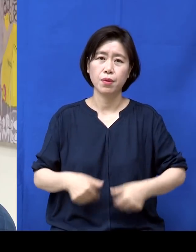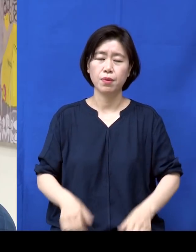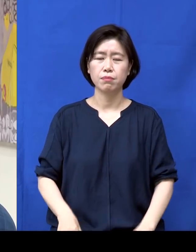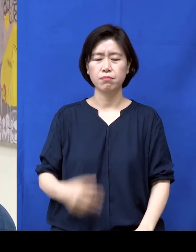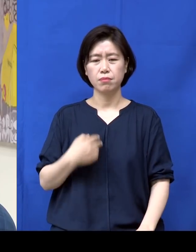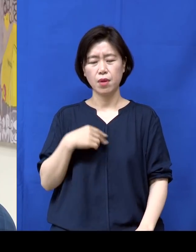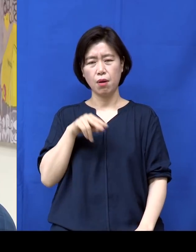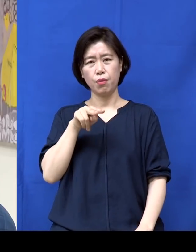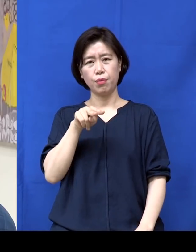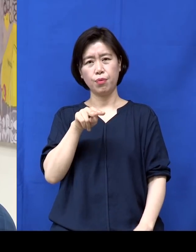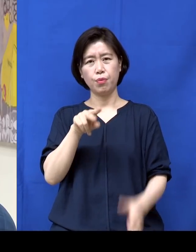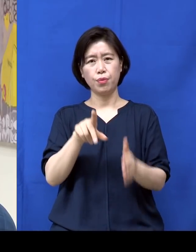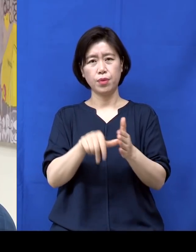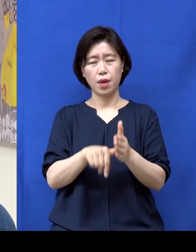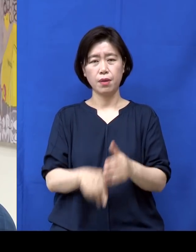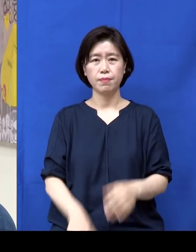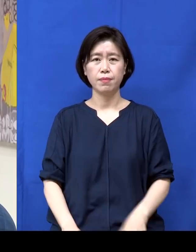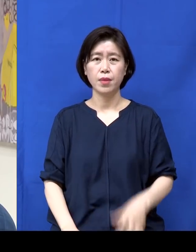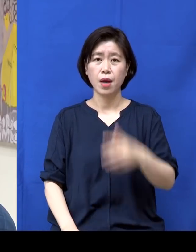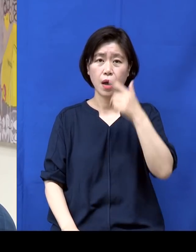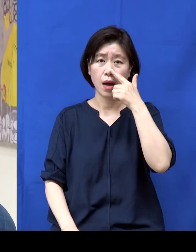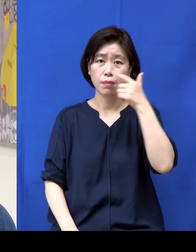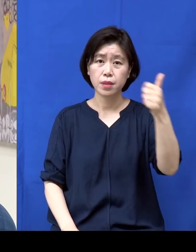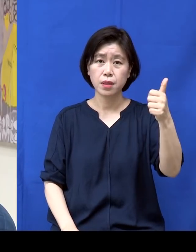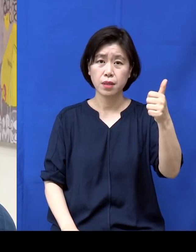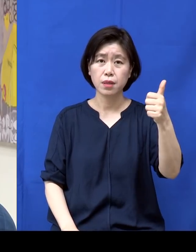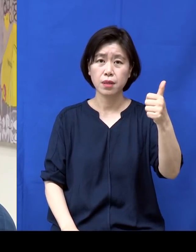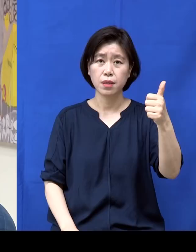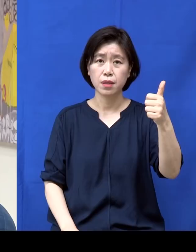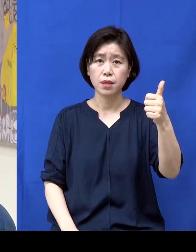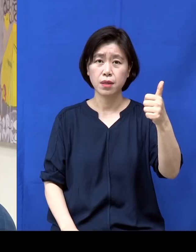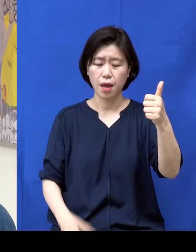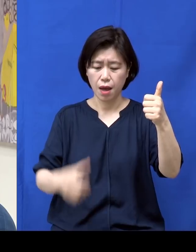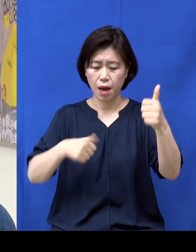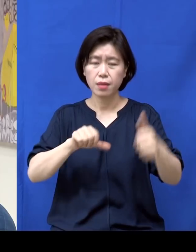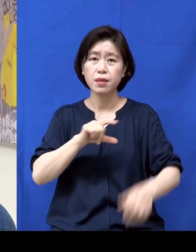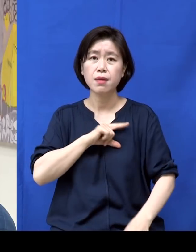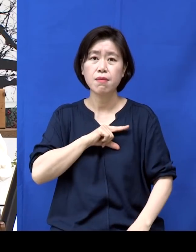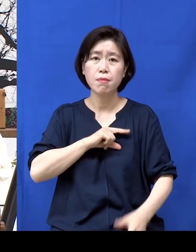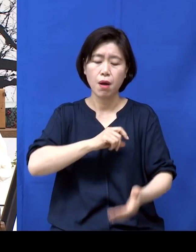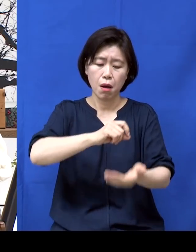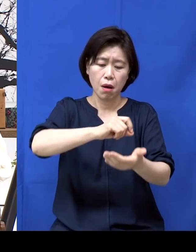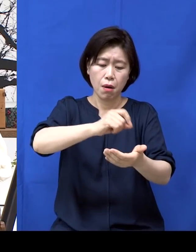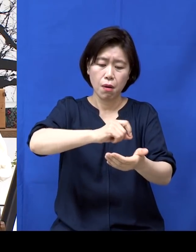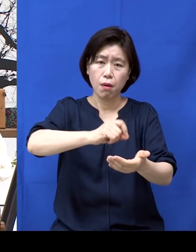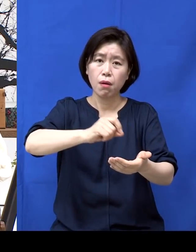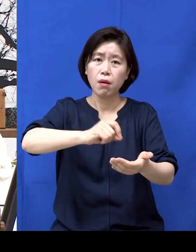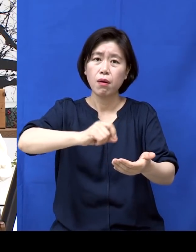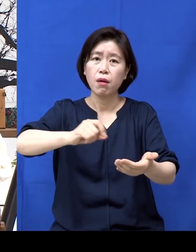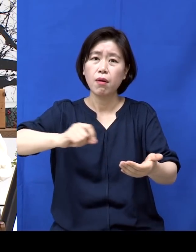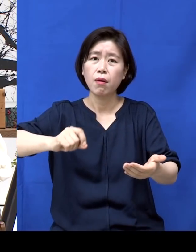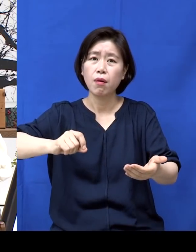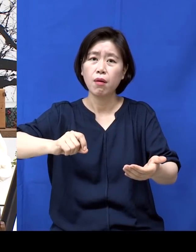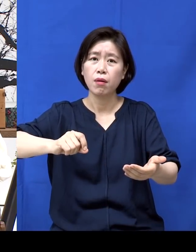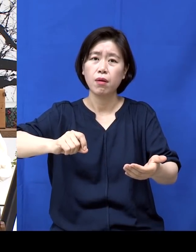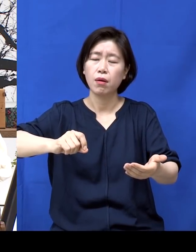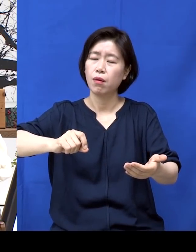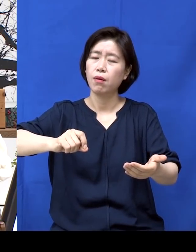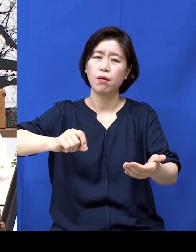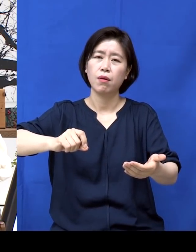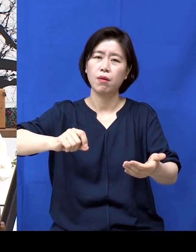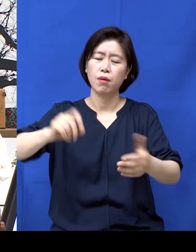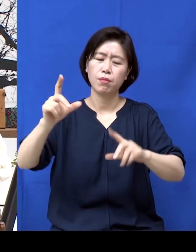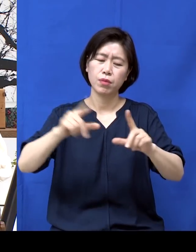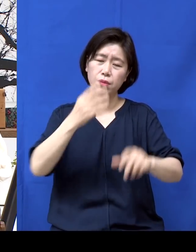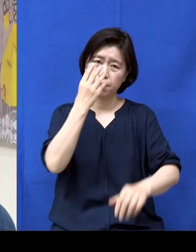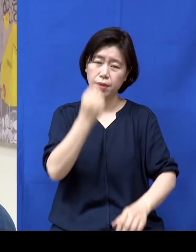보는데 손을 부들부들 떠시면서 그렇겠죠. 아들의 이름을 세 글자를 겨우 쓰시는 거예요. 그렇겠죠. 근데 저도 아들을